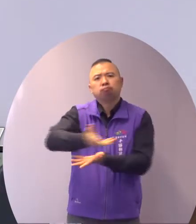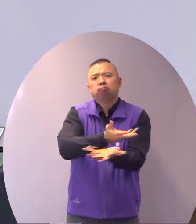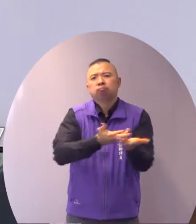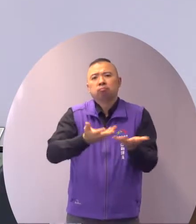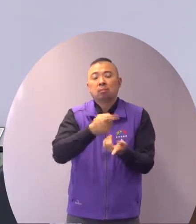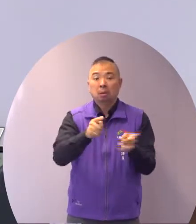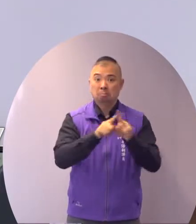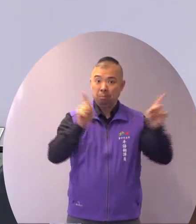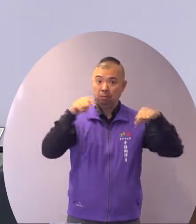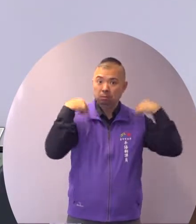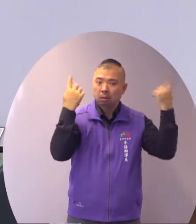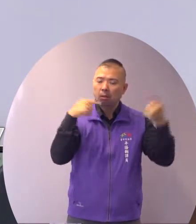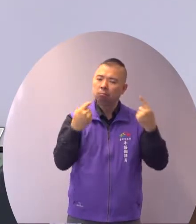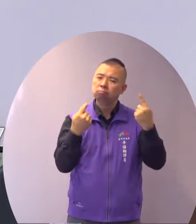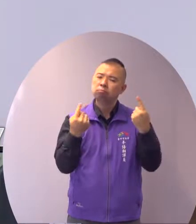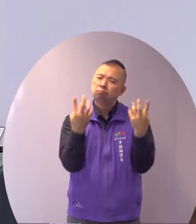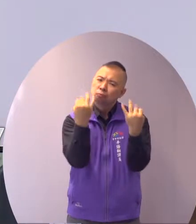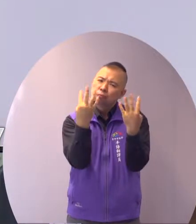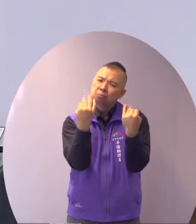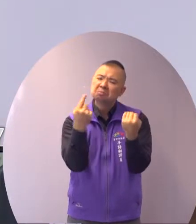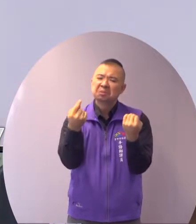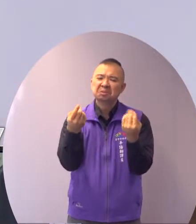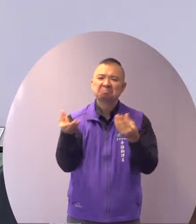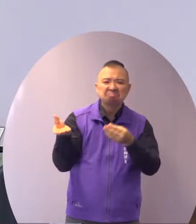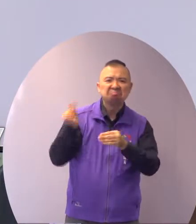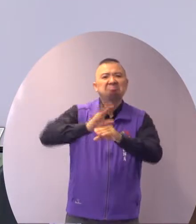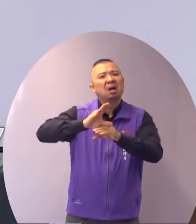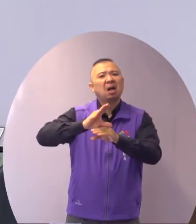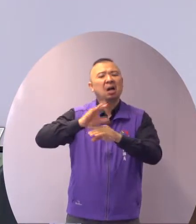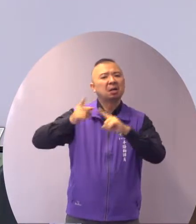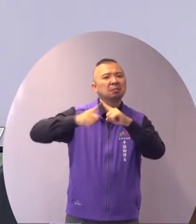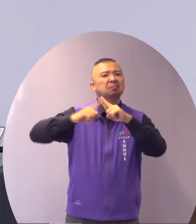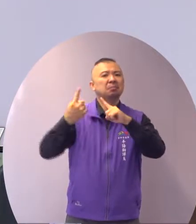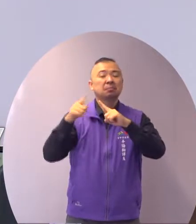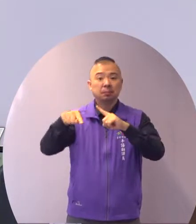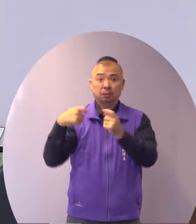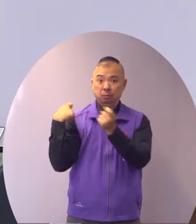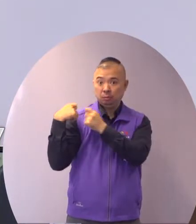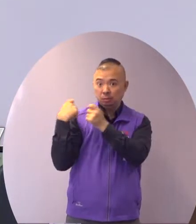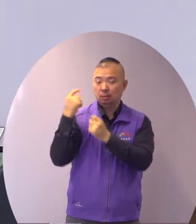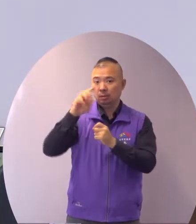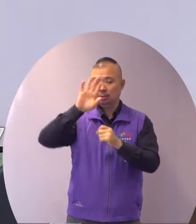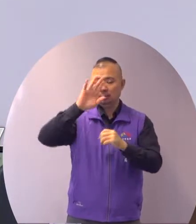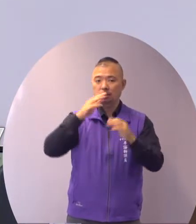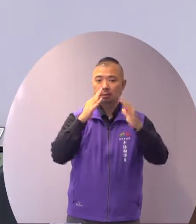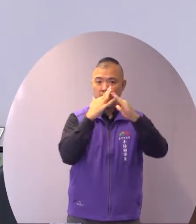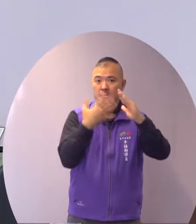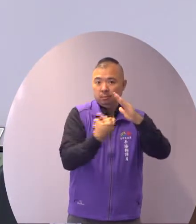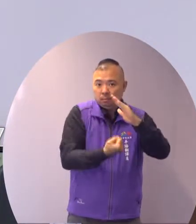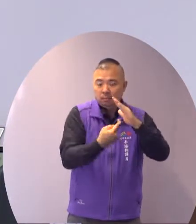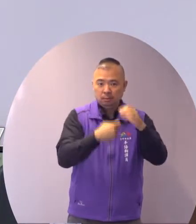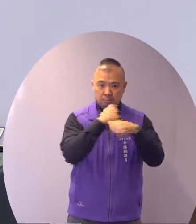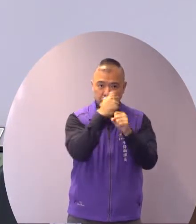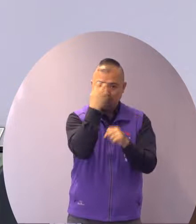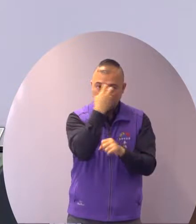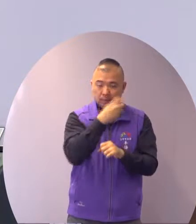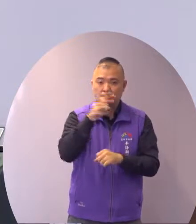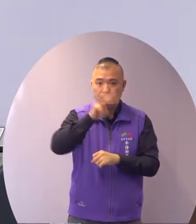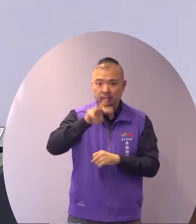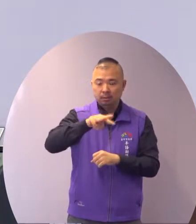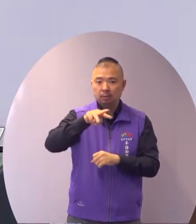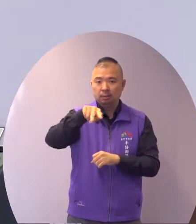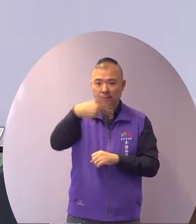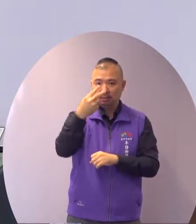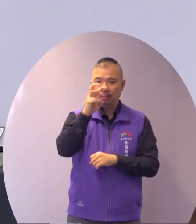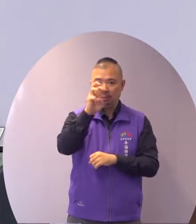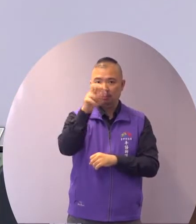的一倍以上。那以最近正在居家检疫的人数有3237人， 那因为